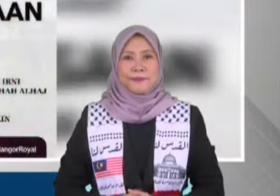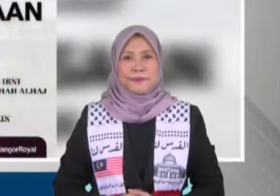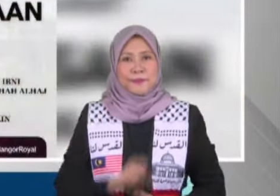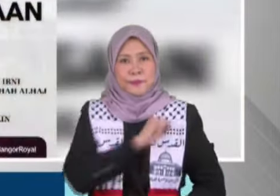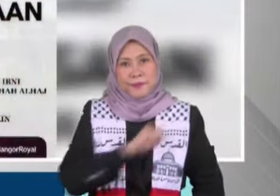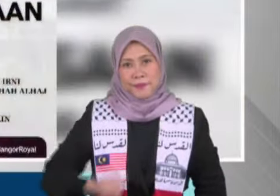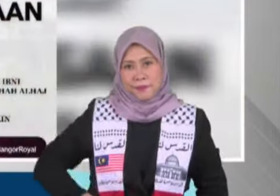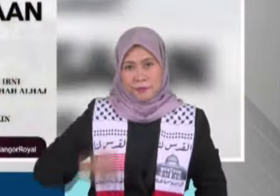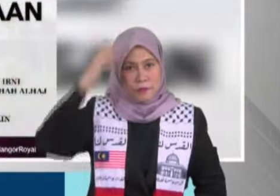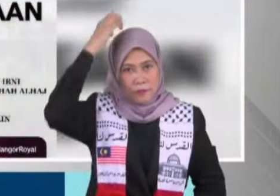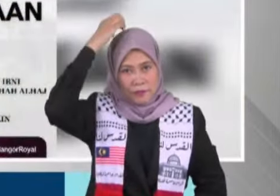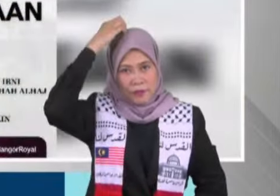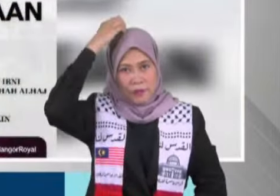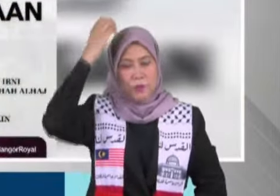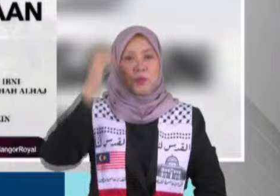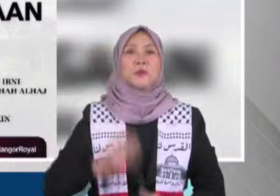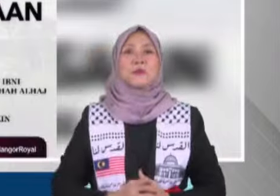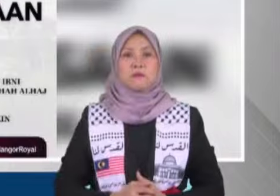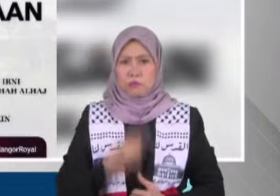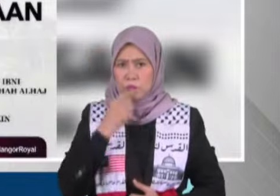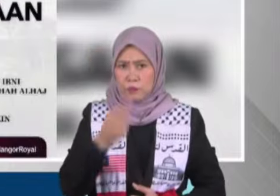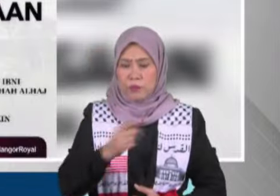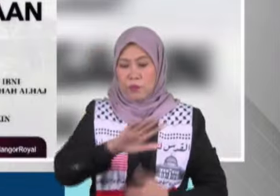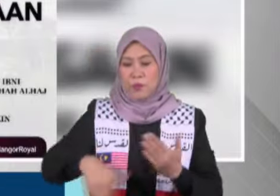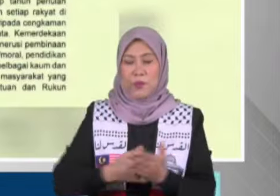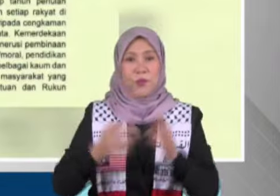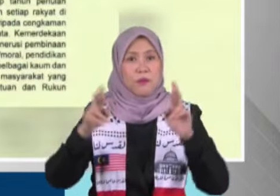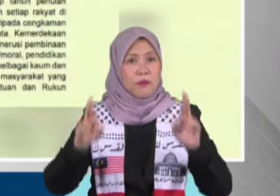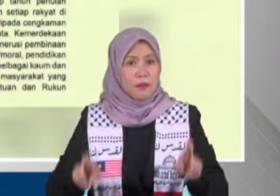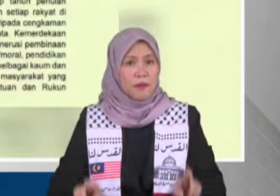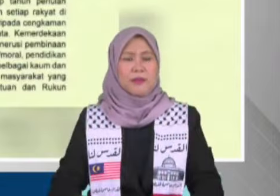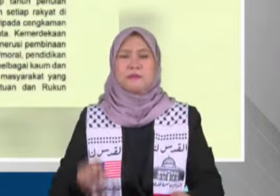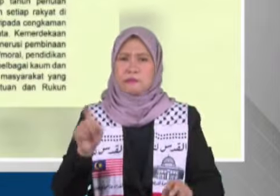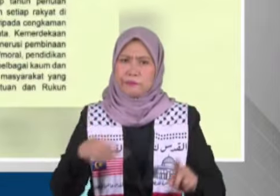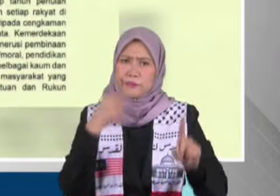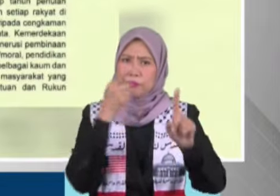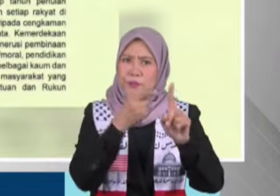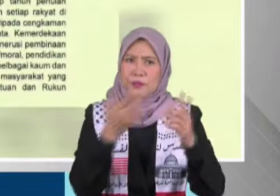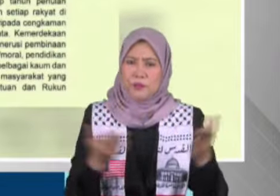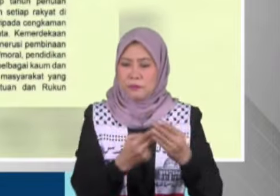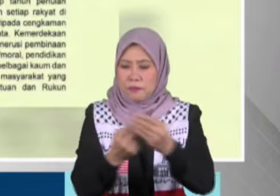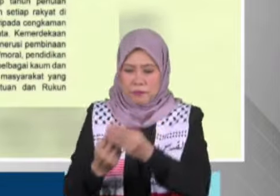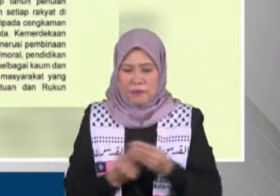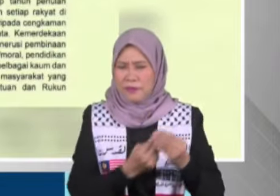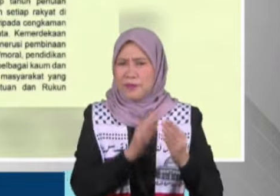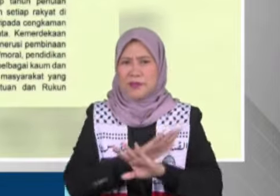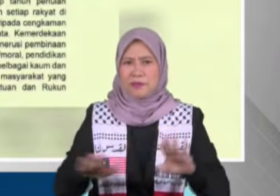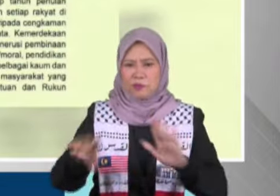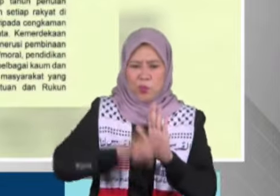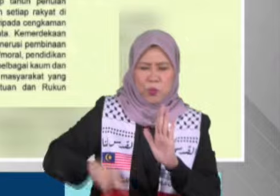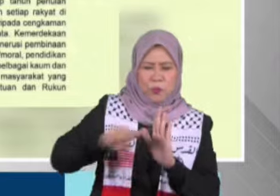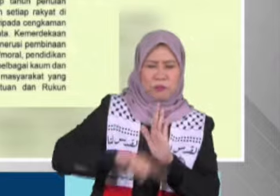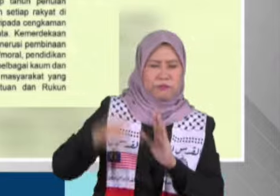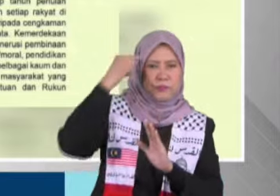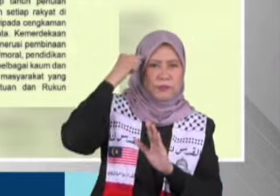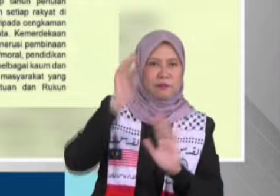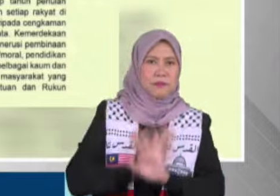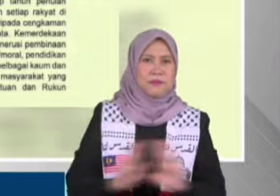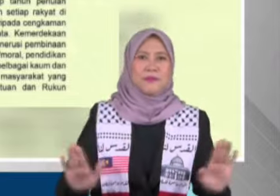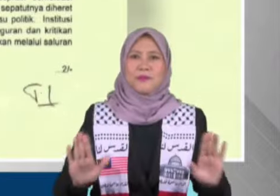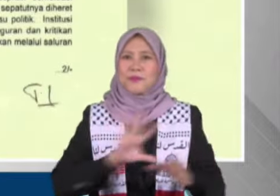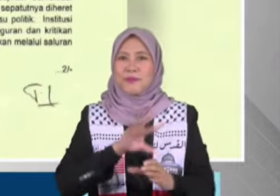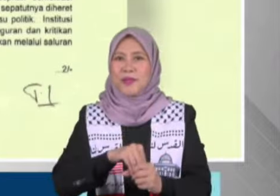Sultan Selangor, Sultan Sharafuddin Idris Shah menyeru rakyat agar menyuburkan perpaduan tanpa meracuni fikiran dengan unsur negatif terutama